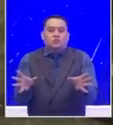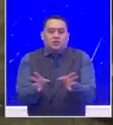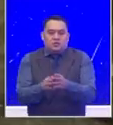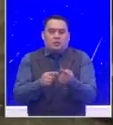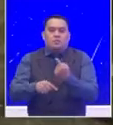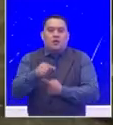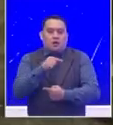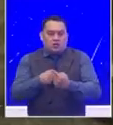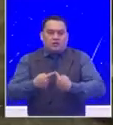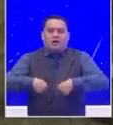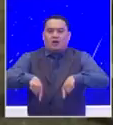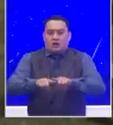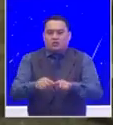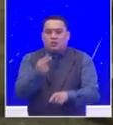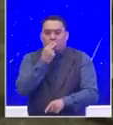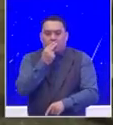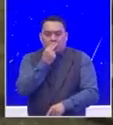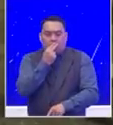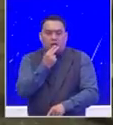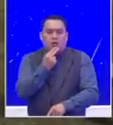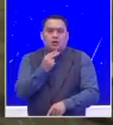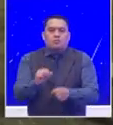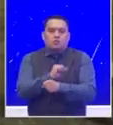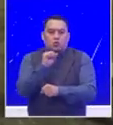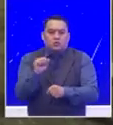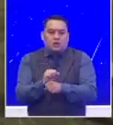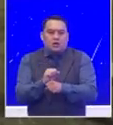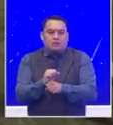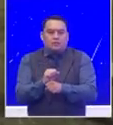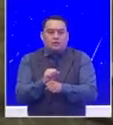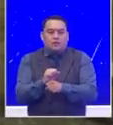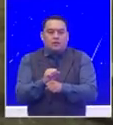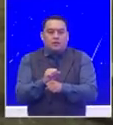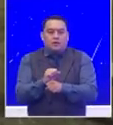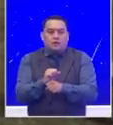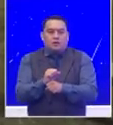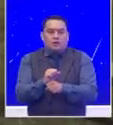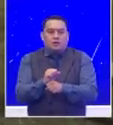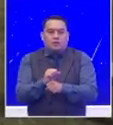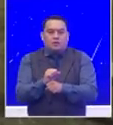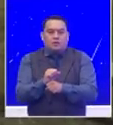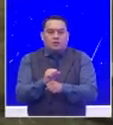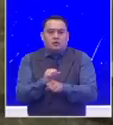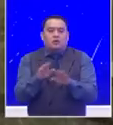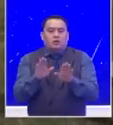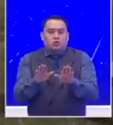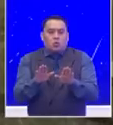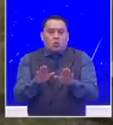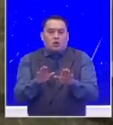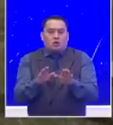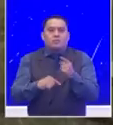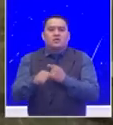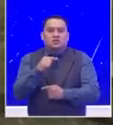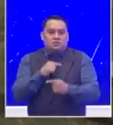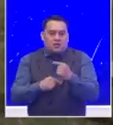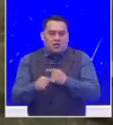предпринимателями организовали горячие обеды на блокпосты. То есть откликнулись не только жители, но и